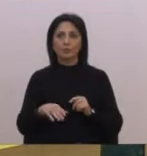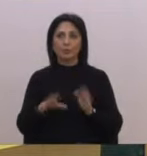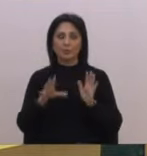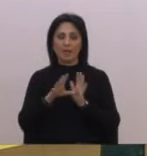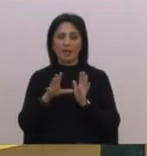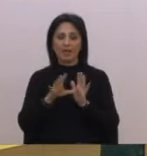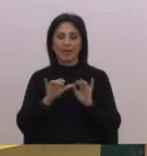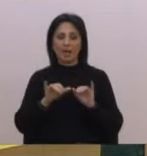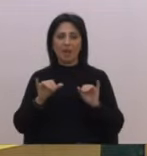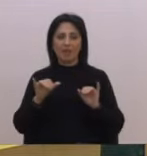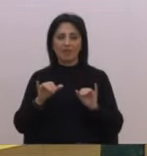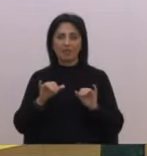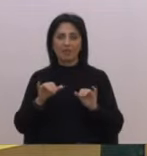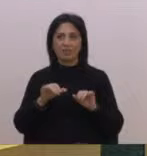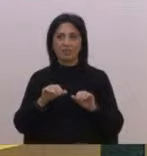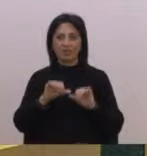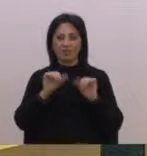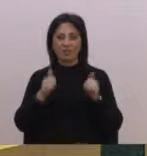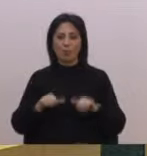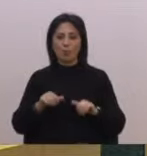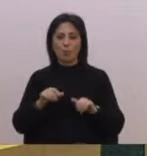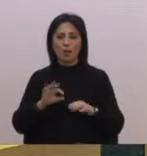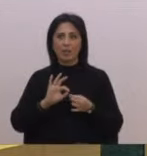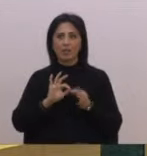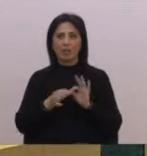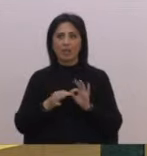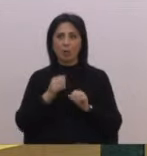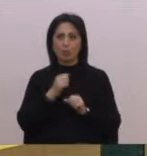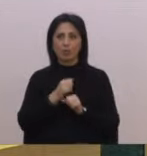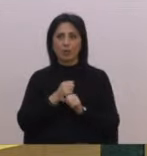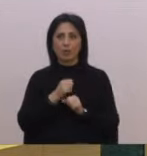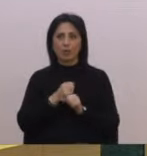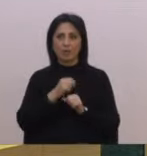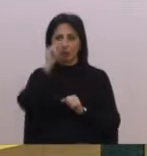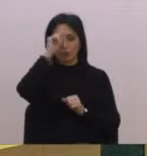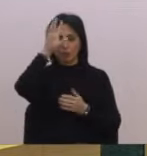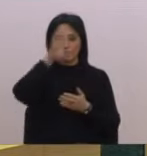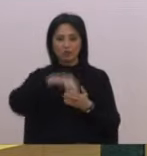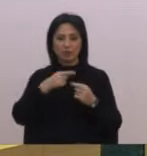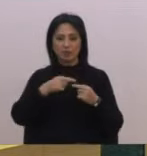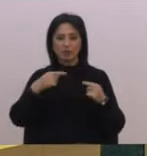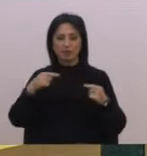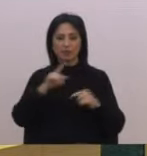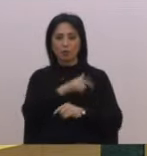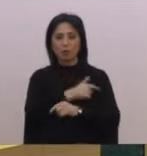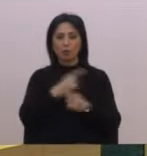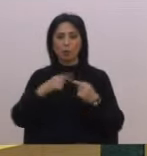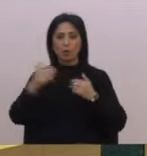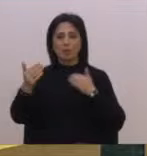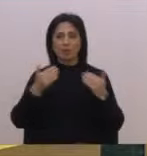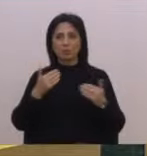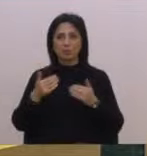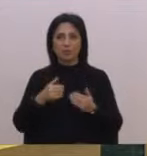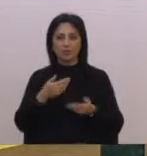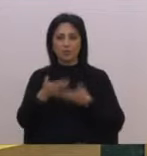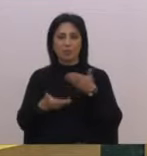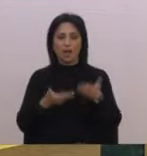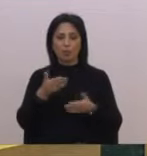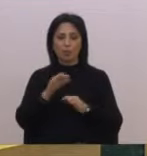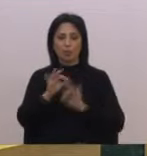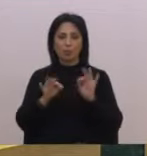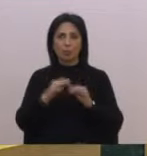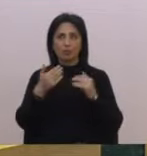ენერგეტიკის განვითარების ფონდმა დეტალურად მოახდინა შესწავლა სხვადასხვა დონარი ორგანიზაციების მიერ წარმოდგენილი პროექტის,